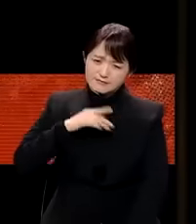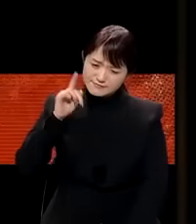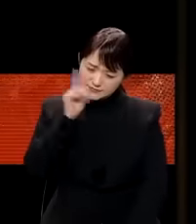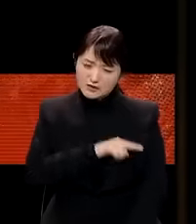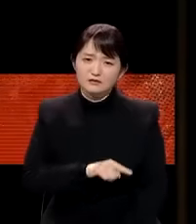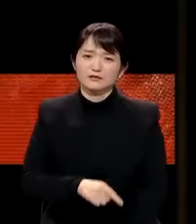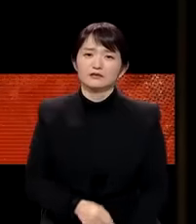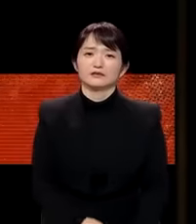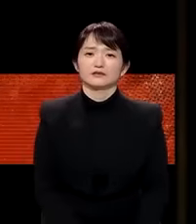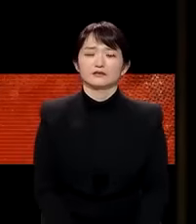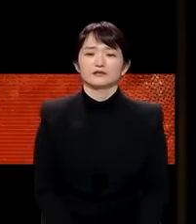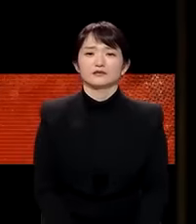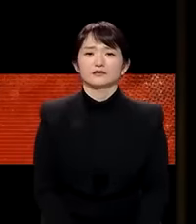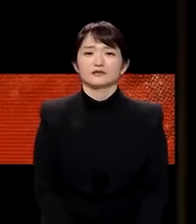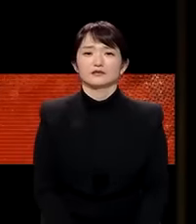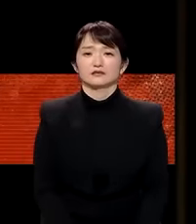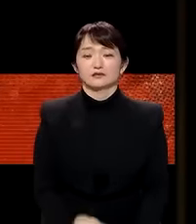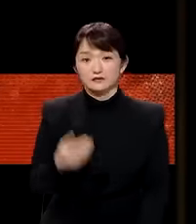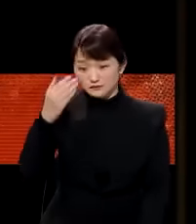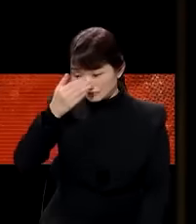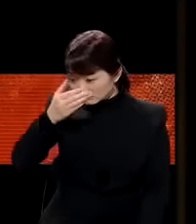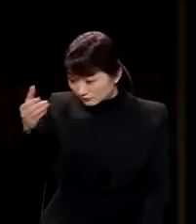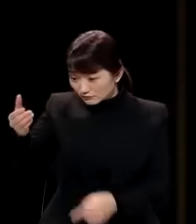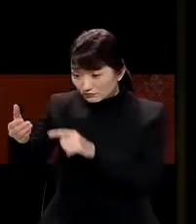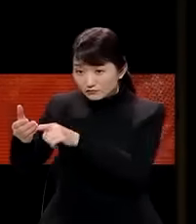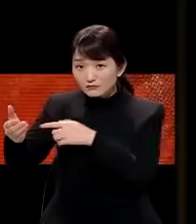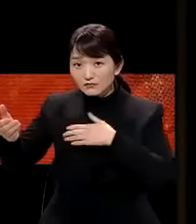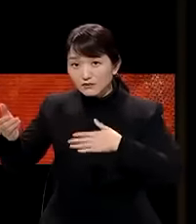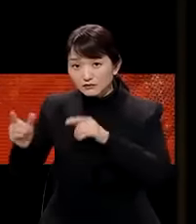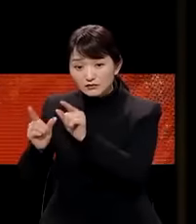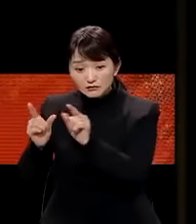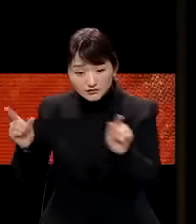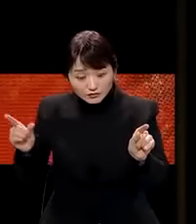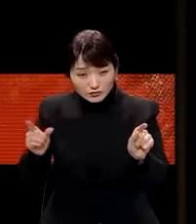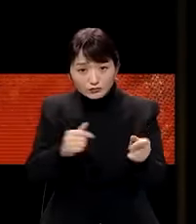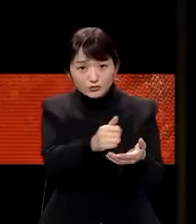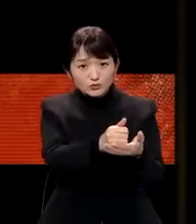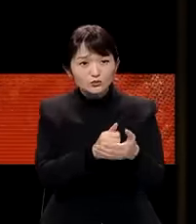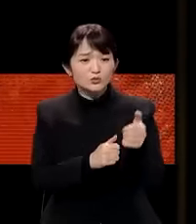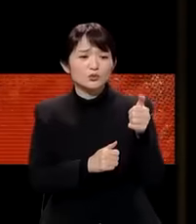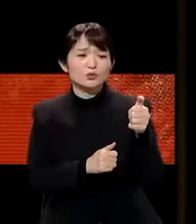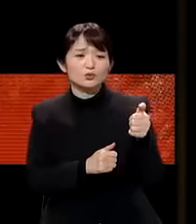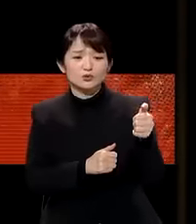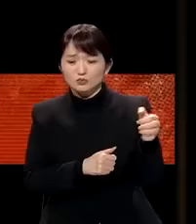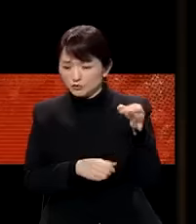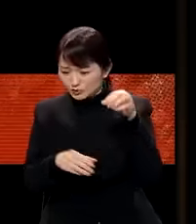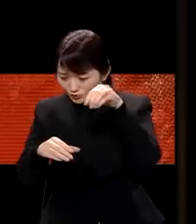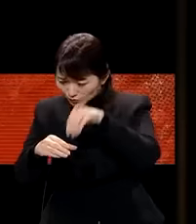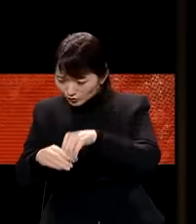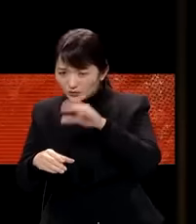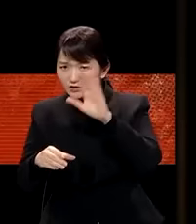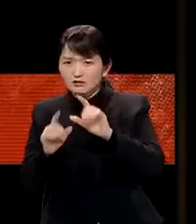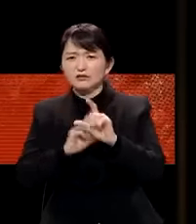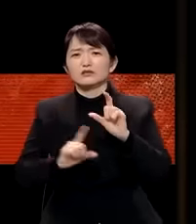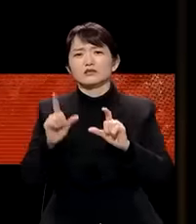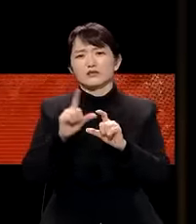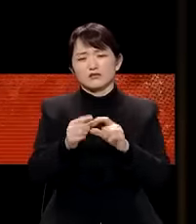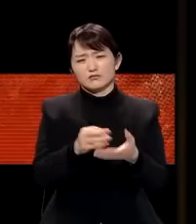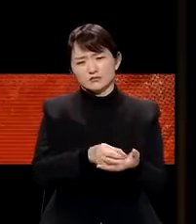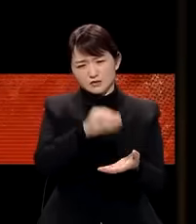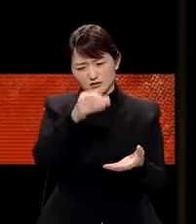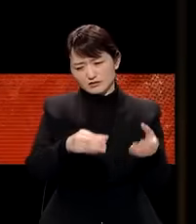전했습니다이 그러면서 기부 걸 알고는 일부 손님들이 그 50원만 내지 않고 더 큰 금액을 넣고 간 손님들도 있었다는